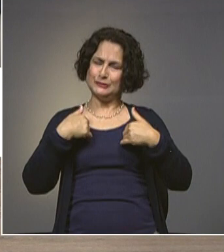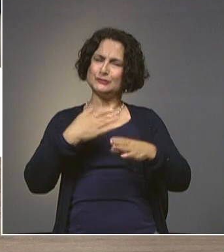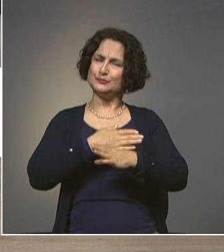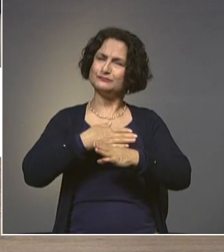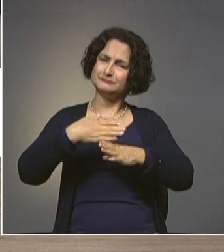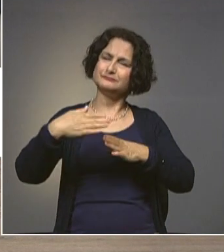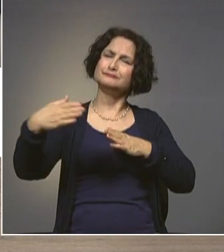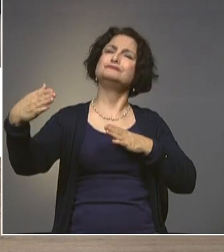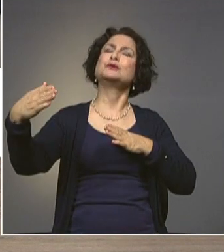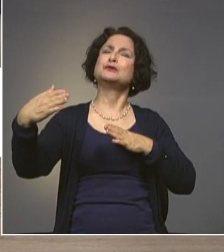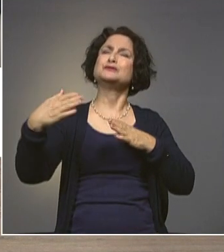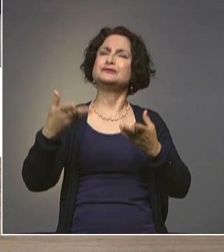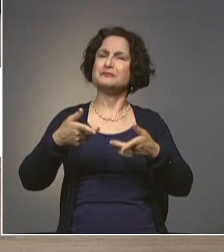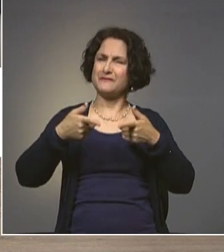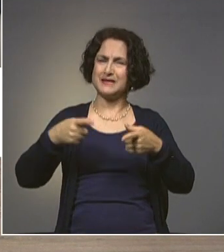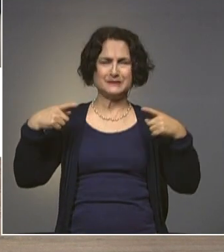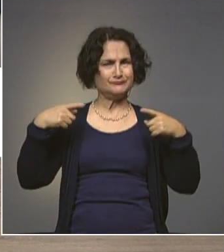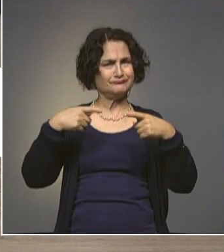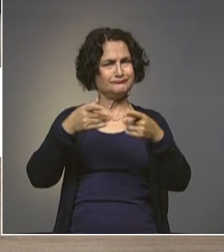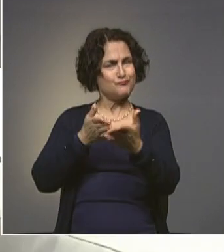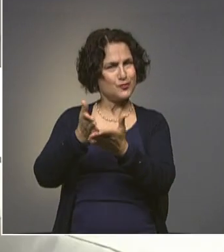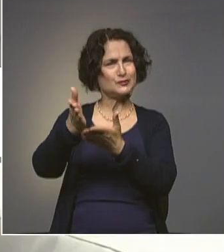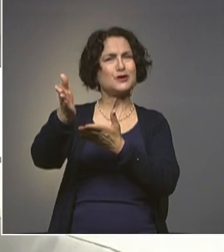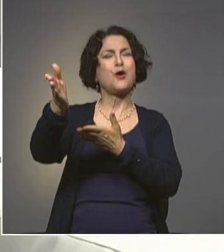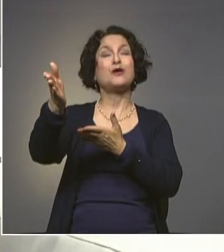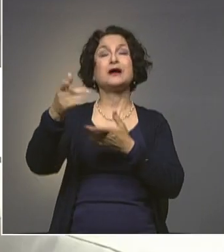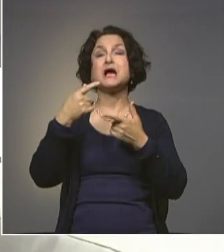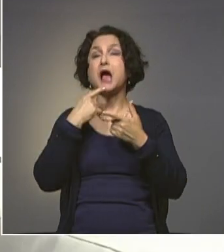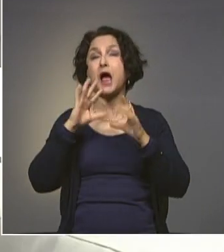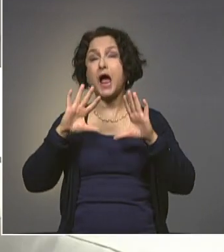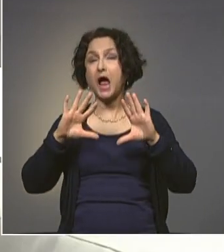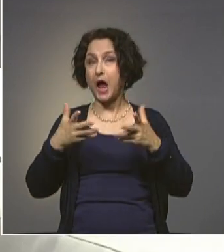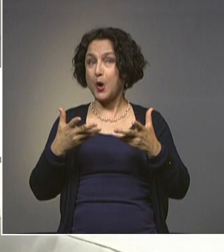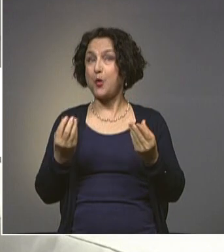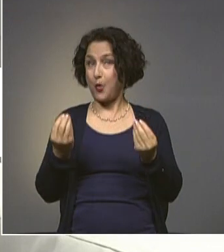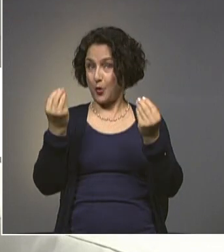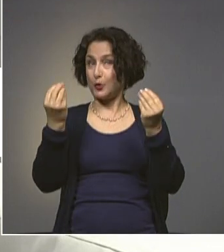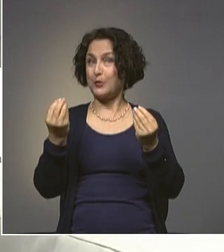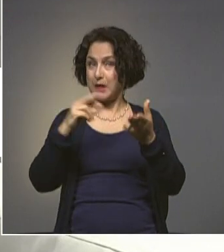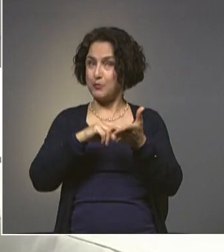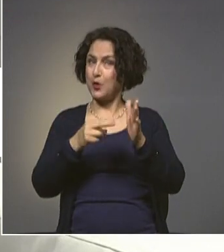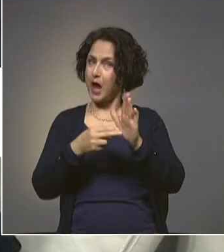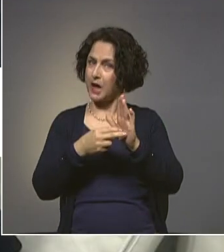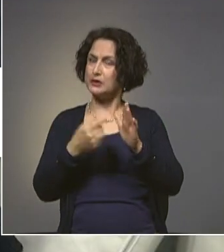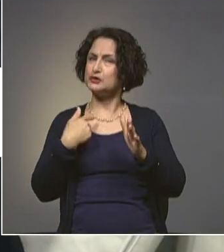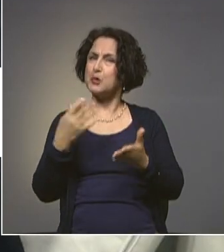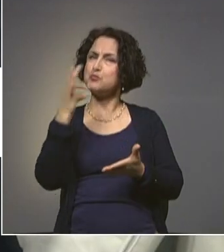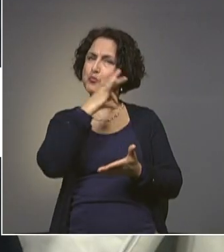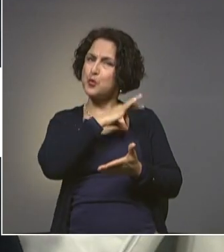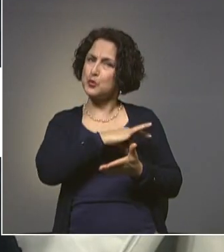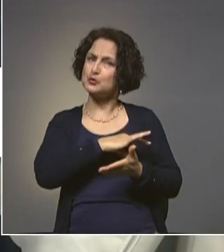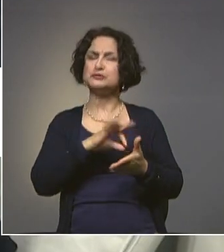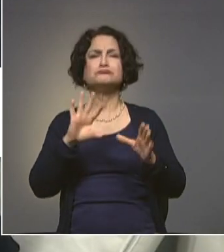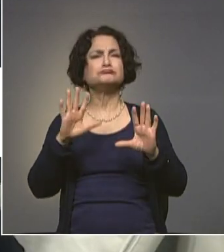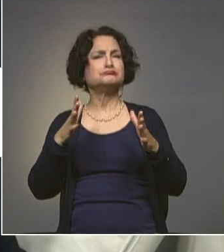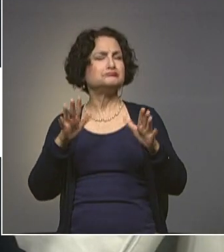да работим в тази насока, защото все пак, ако бъде одобрен проекта, ние ще получим финансиране от Европейската комисия в рамките на 8 милиона евро. Как ще